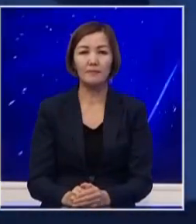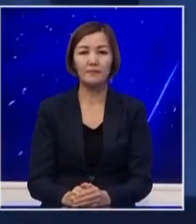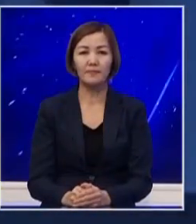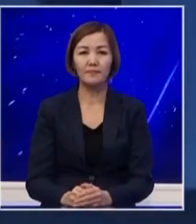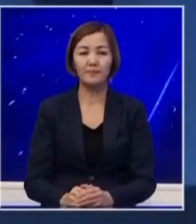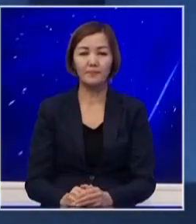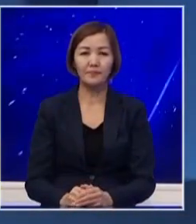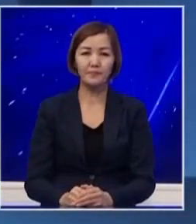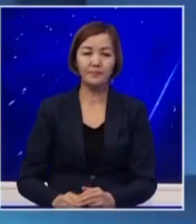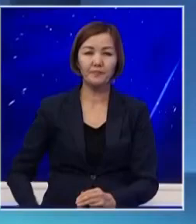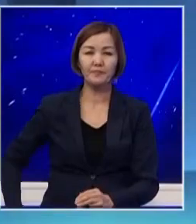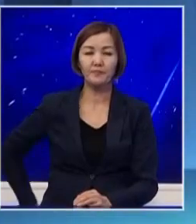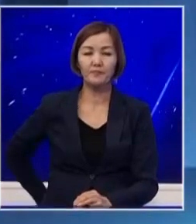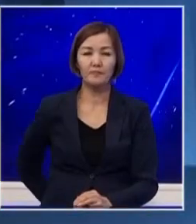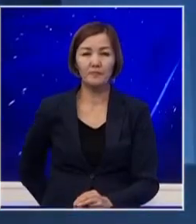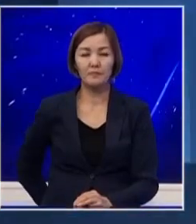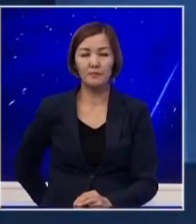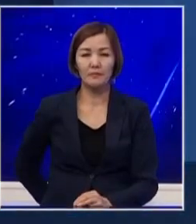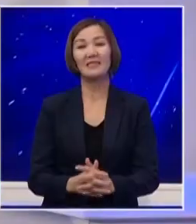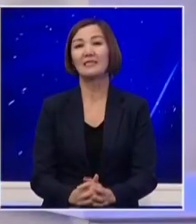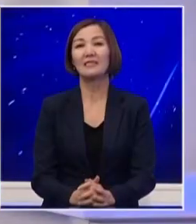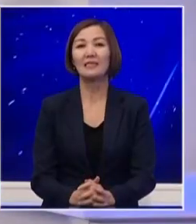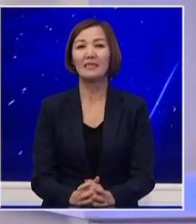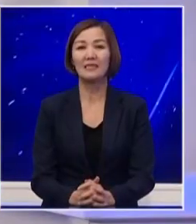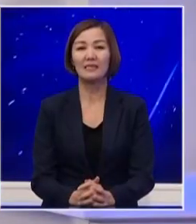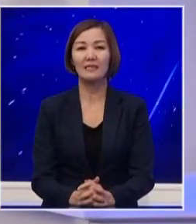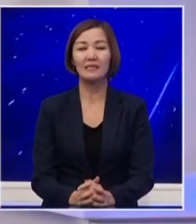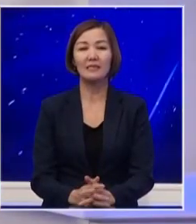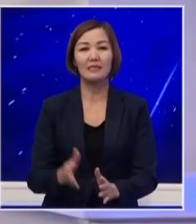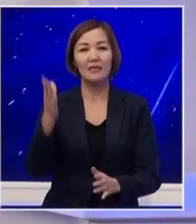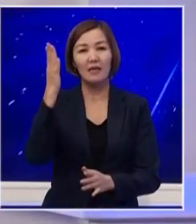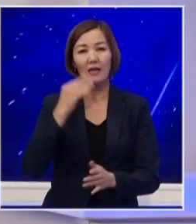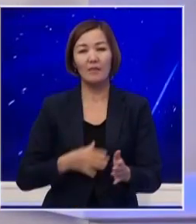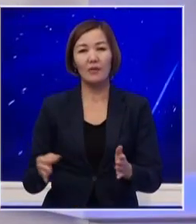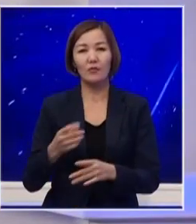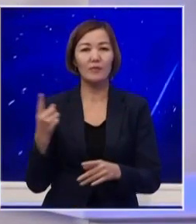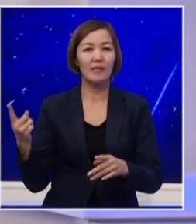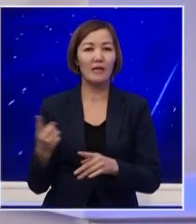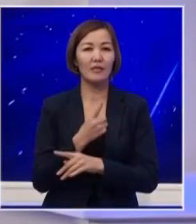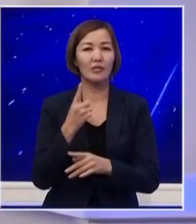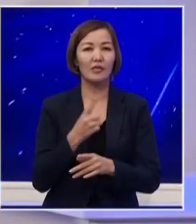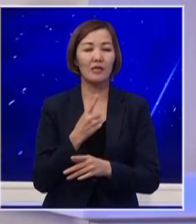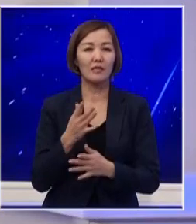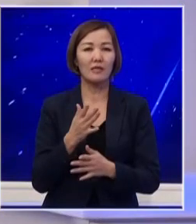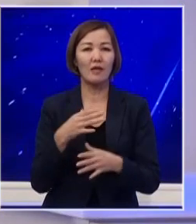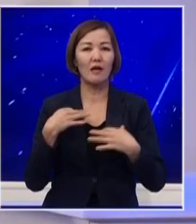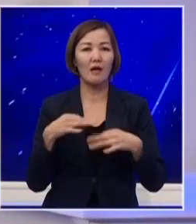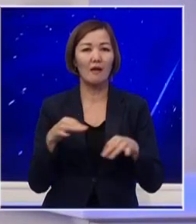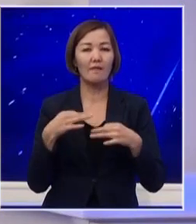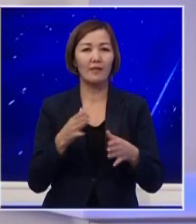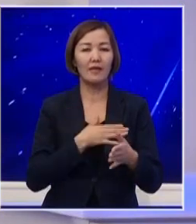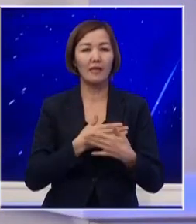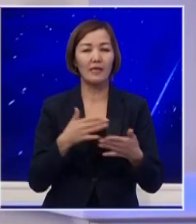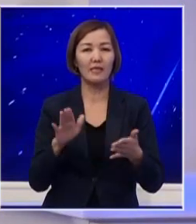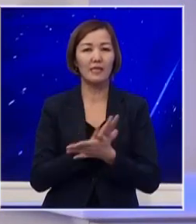Ахангелді Ахметханов, Жетісу арнасы. Қайырымдылық жасасаң, қайырын өзің көресің. Алматы облысында алғаш